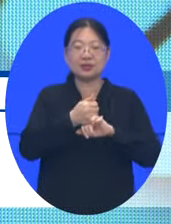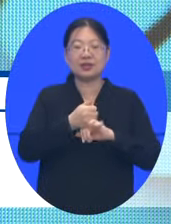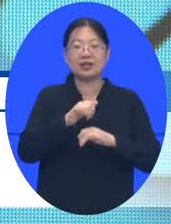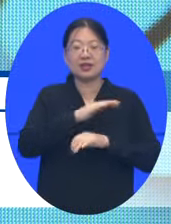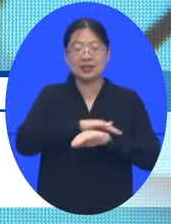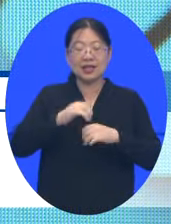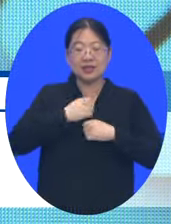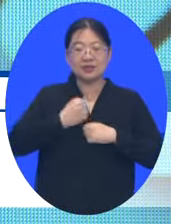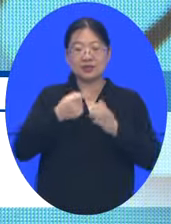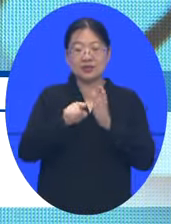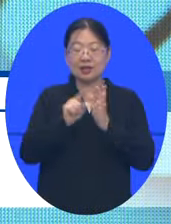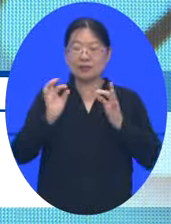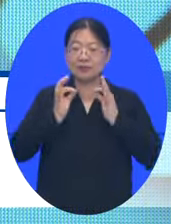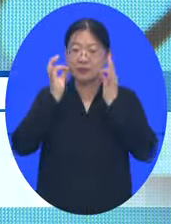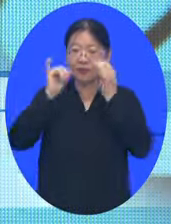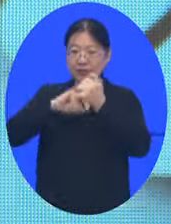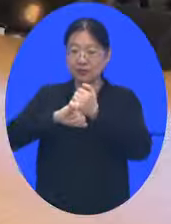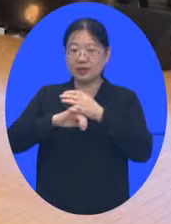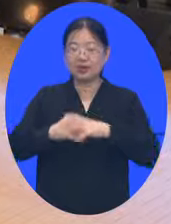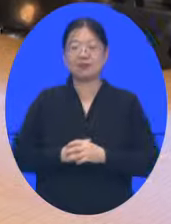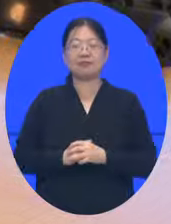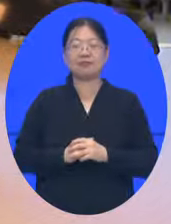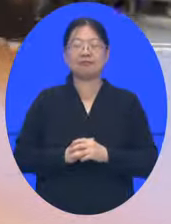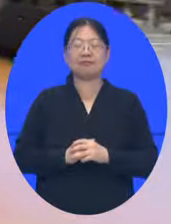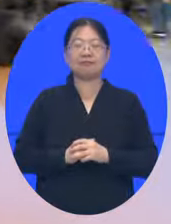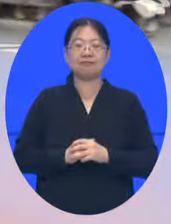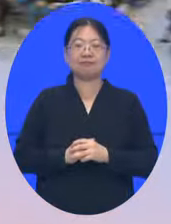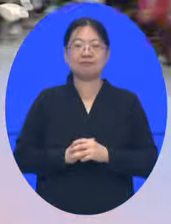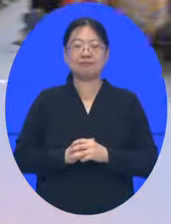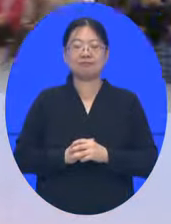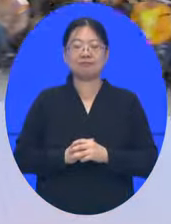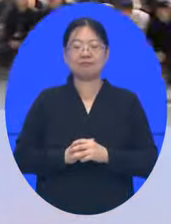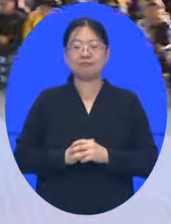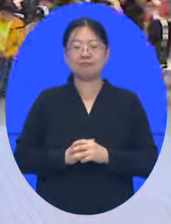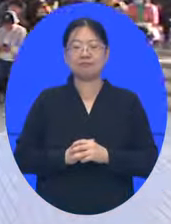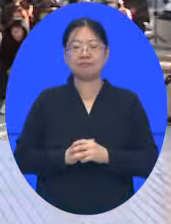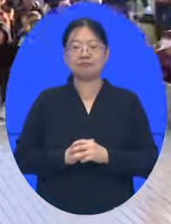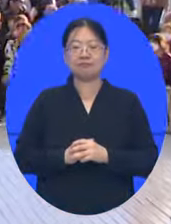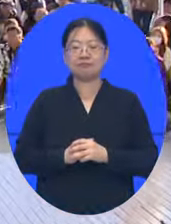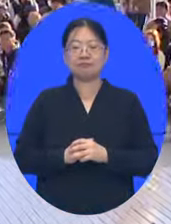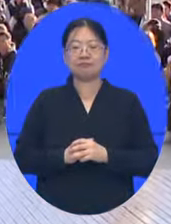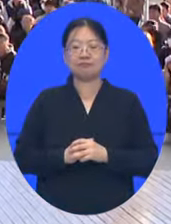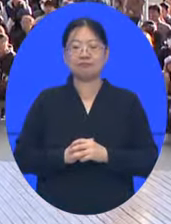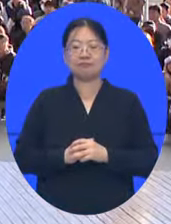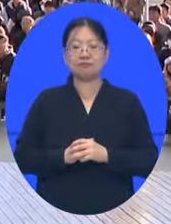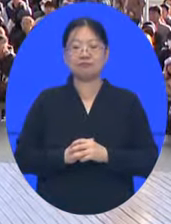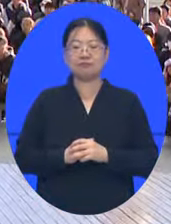지키기 위해서 최선의 노력을 다하겠습니다. GTV 뉴스 최창순입니다.